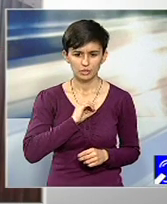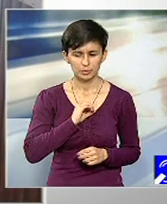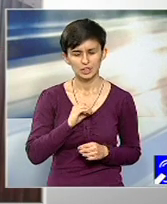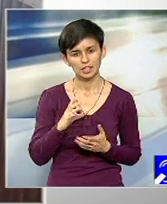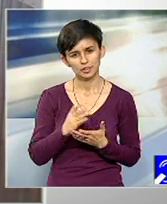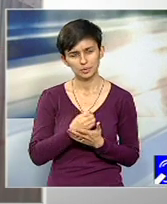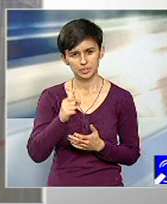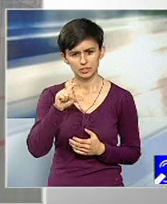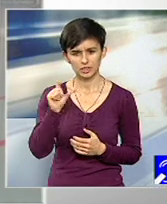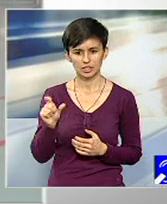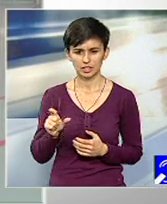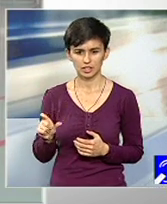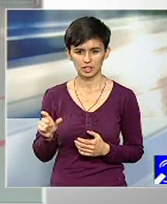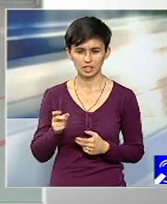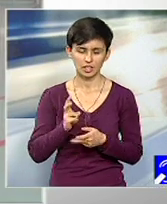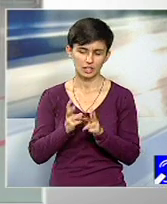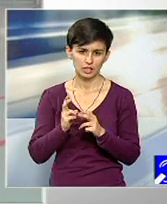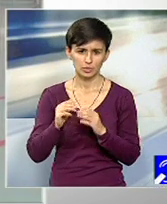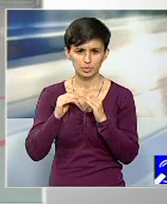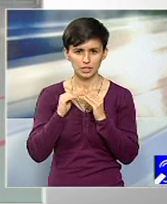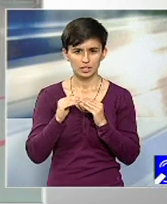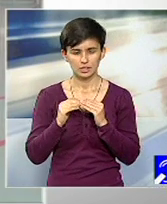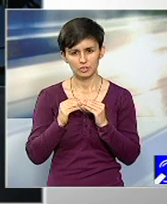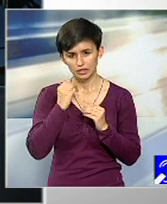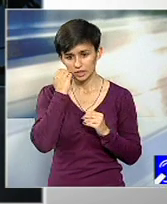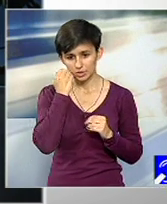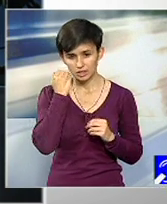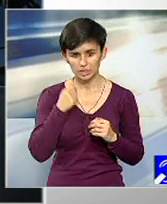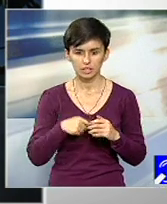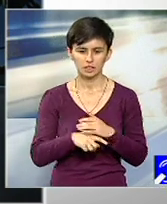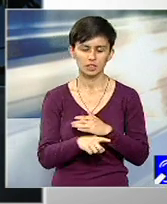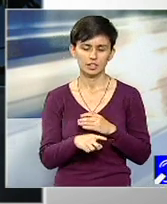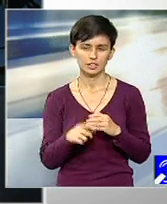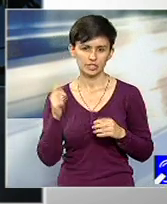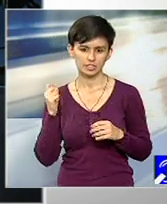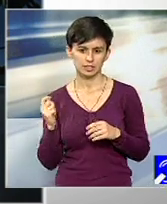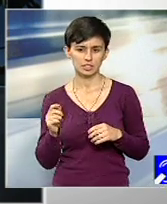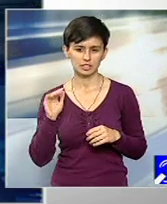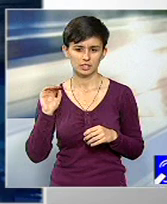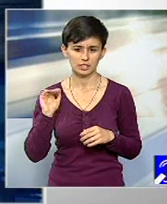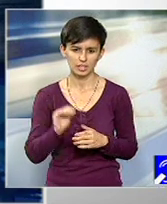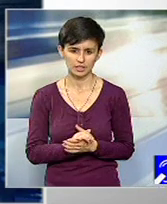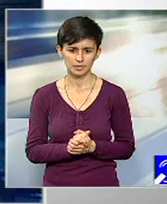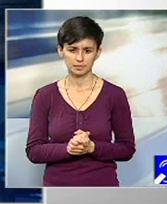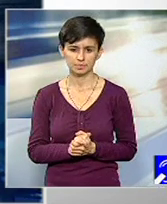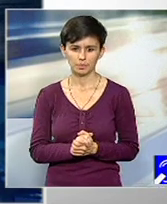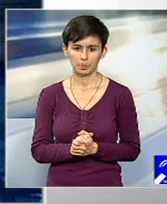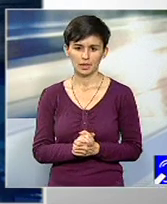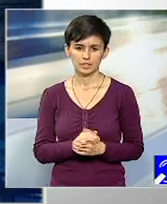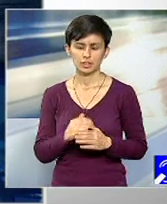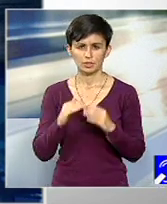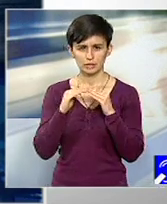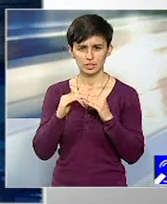Italia. Cum e nivelul atunci când ieșiți din țară? Mult mai ridicat. Mult mai ridicat?